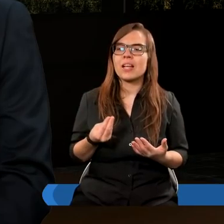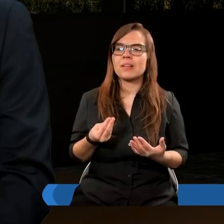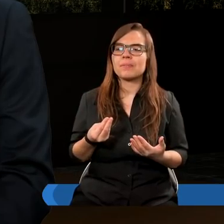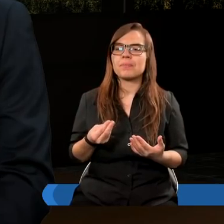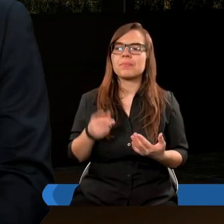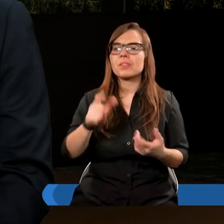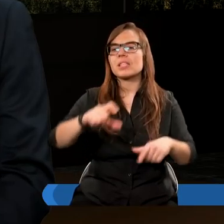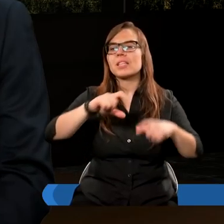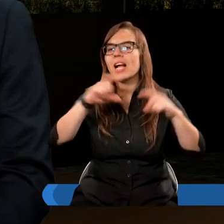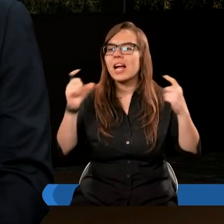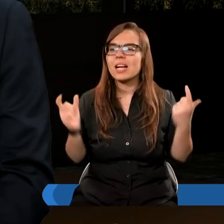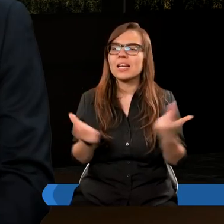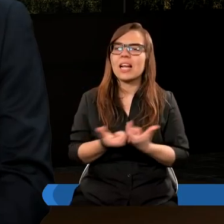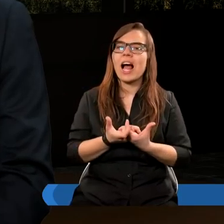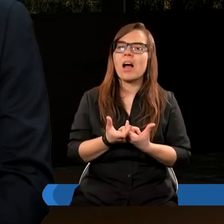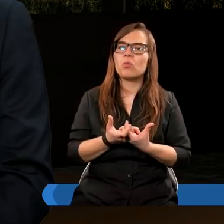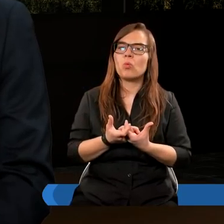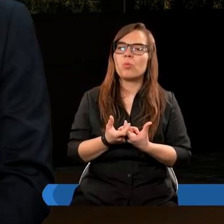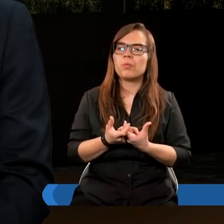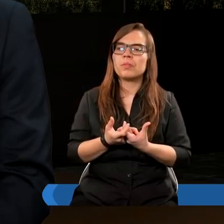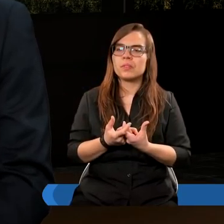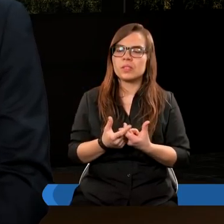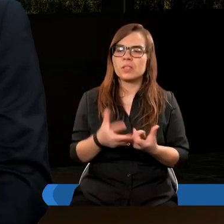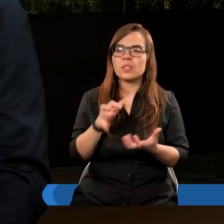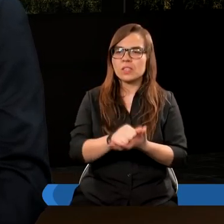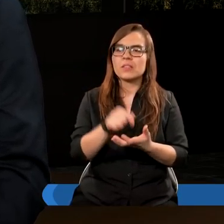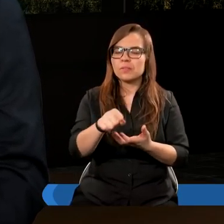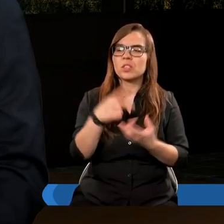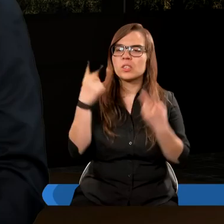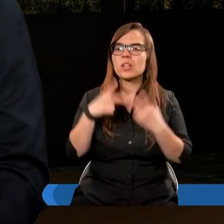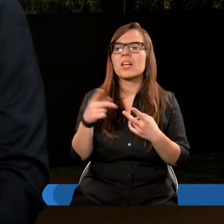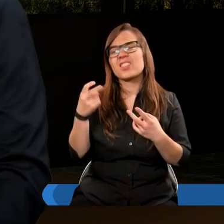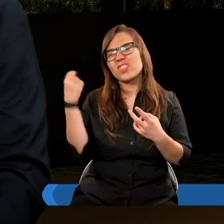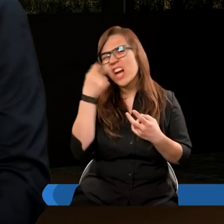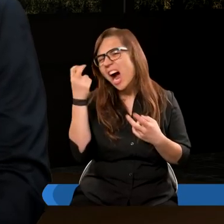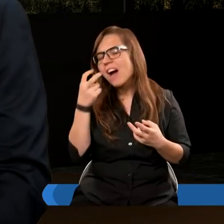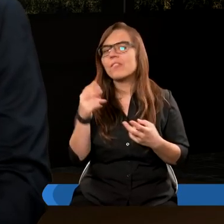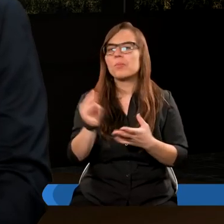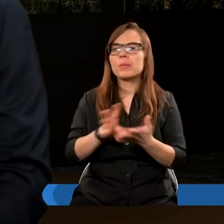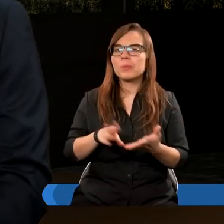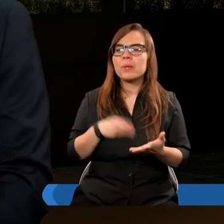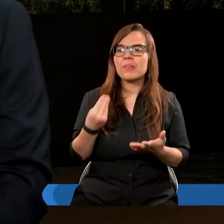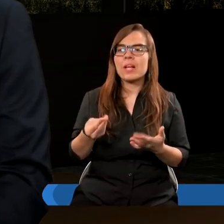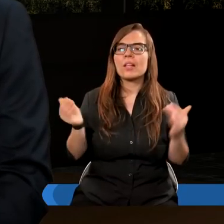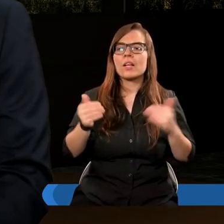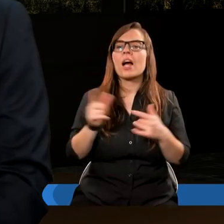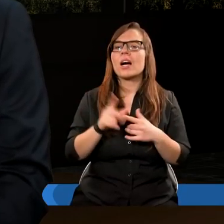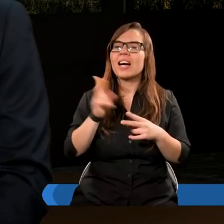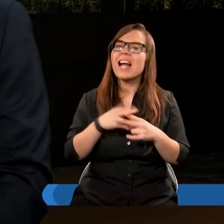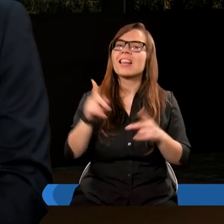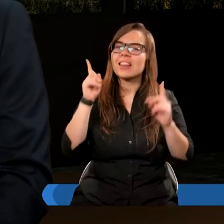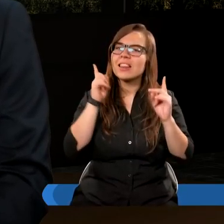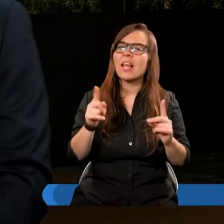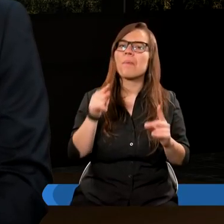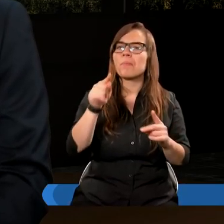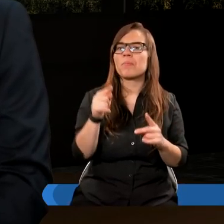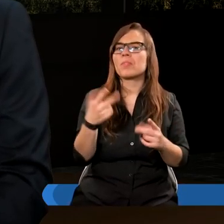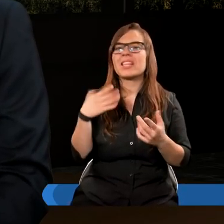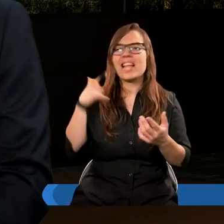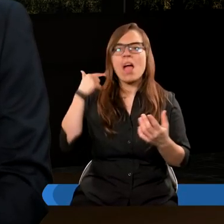całą garść ciekawostek biblijnych, ale kiedy ja tak naprawdę Bogu nie